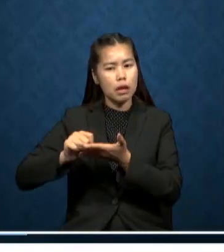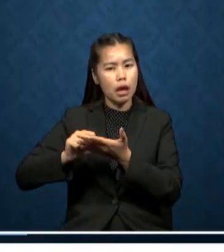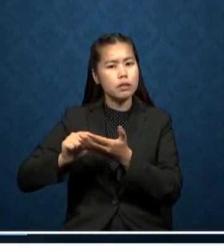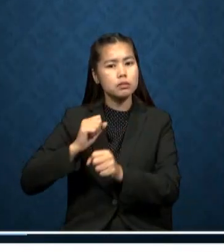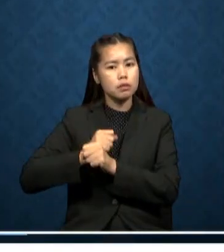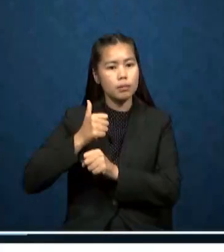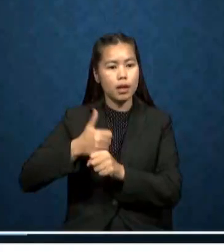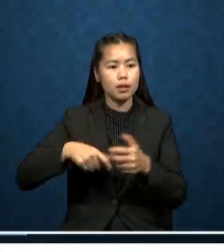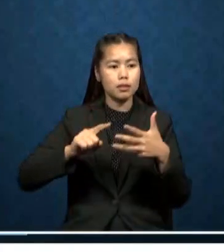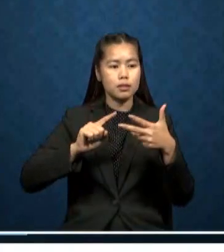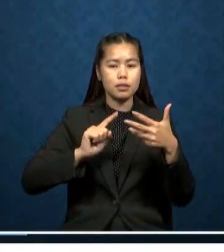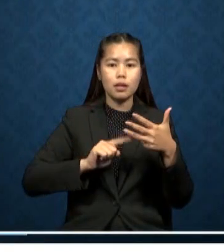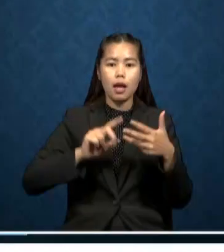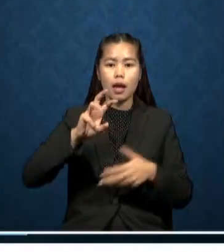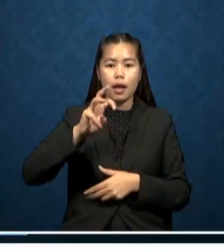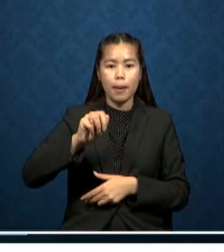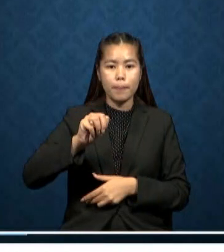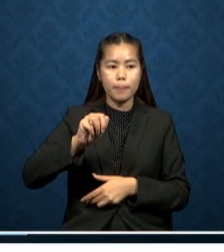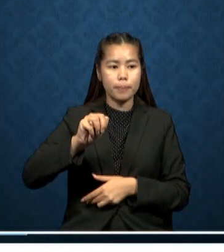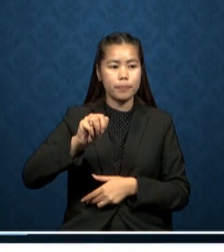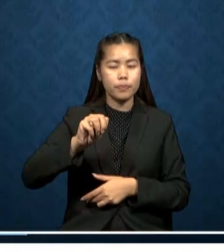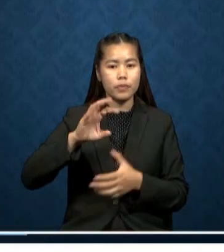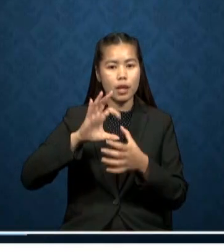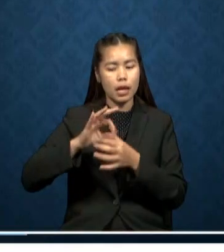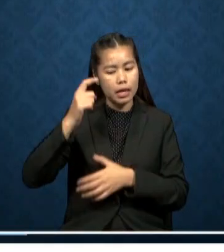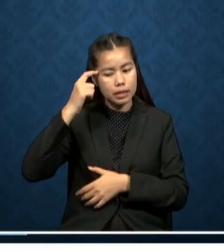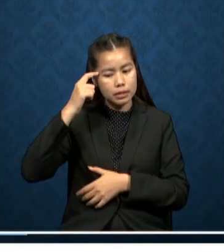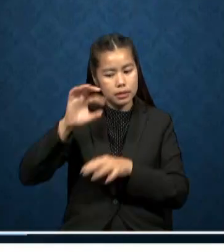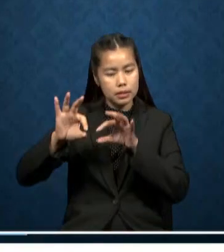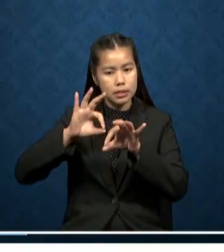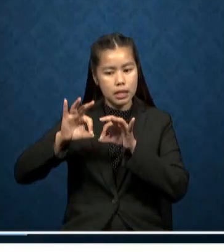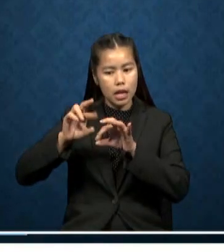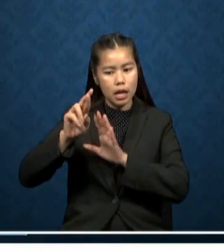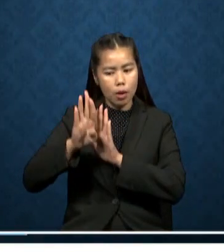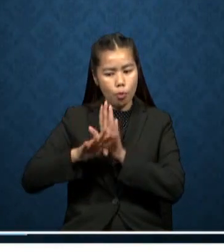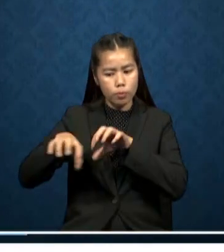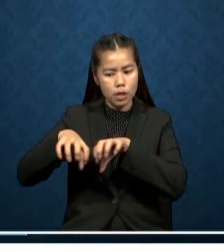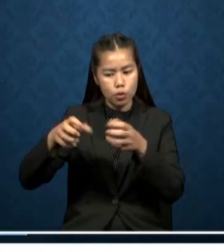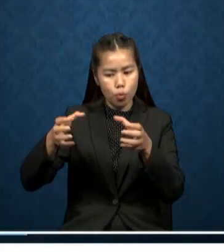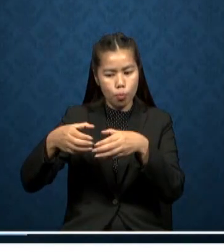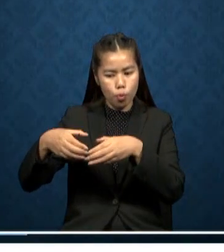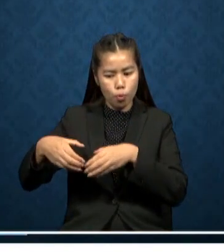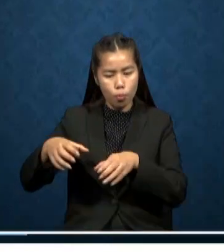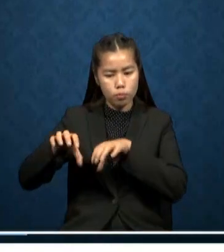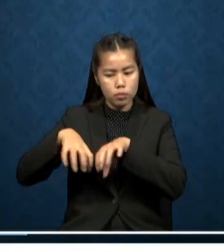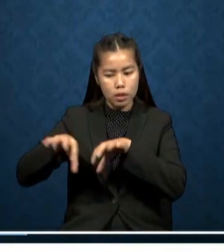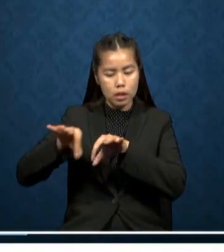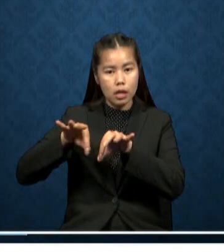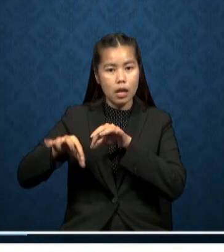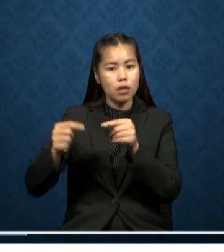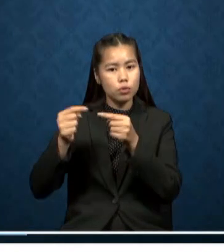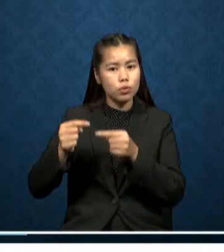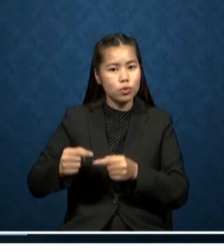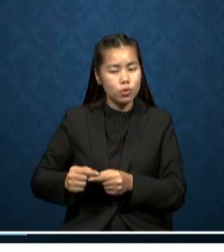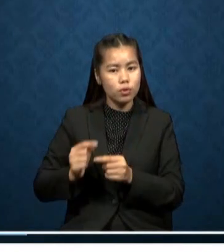Mคือ moralMathematicsคือการคัดงานที่ได้จัดระบบไว้แล้วว่าเหมาะสมหรือไม่ทั้งด้วยหลักตรรกวิชาและ